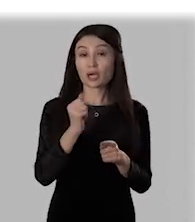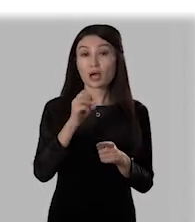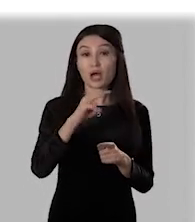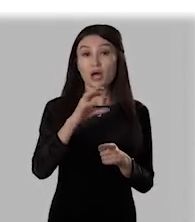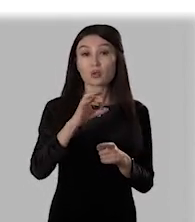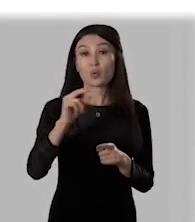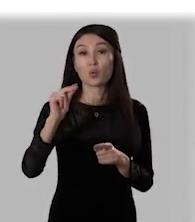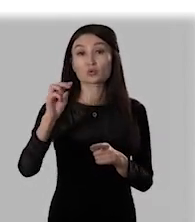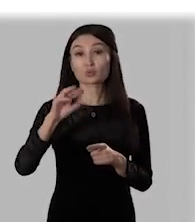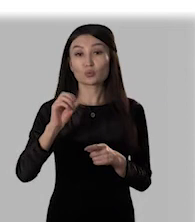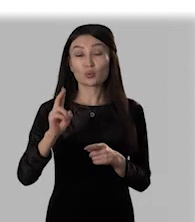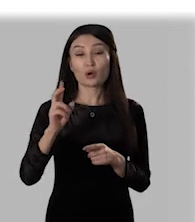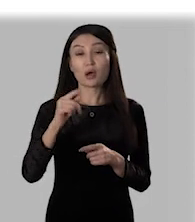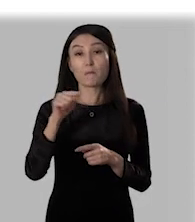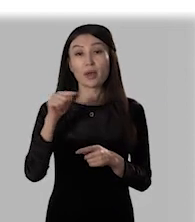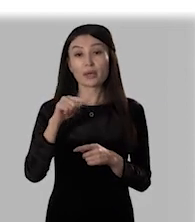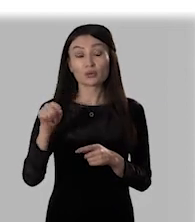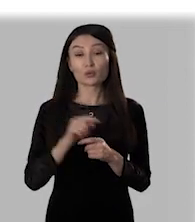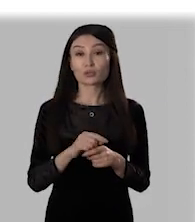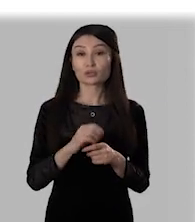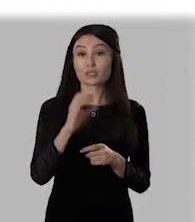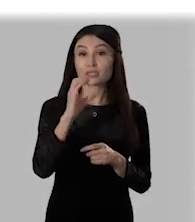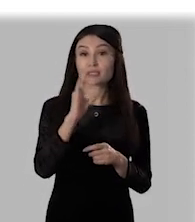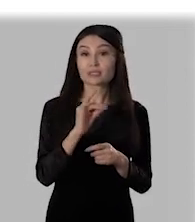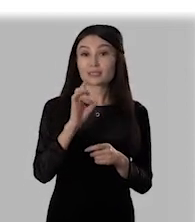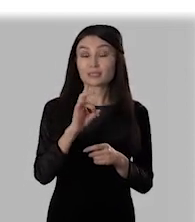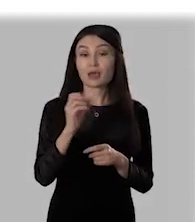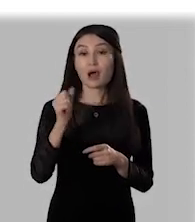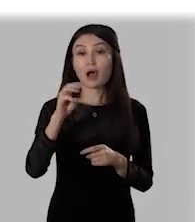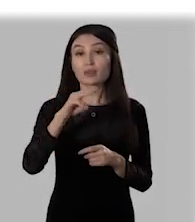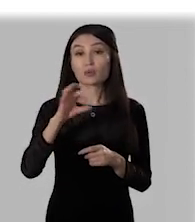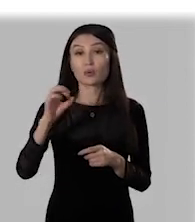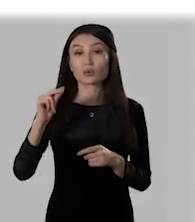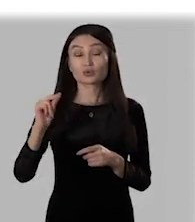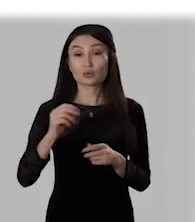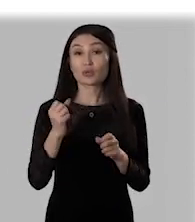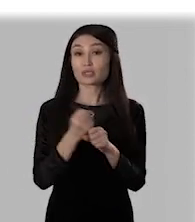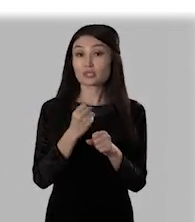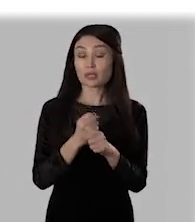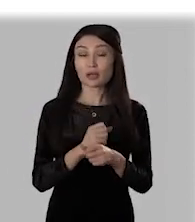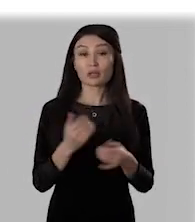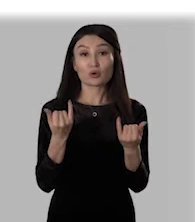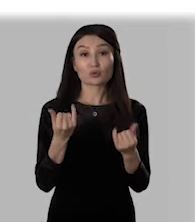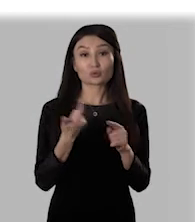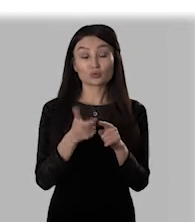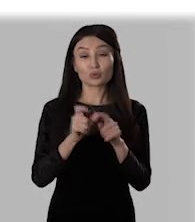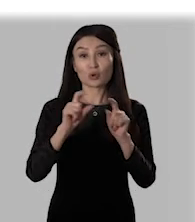атооштук баяндоочу. Санаточтон жасалган. Бүгүн ушул сүйлөмдөрдү